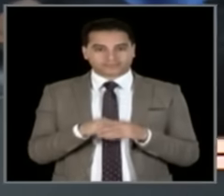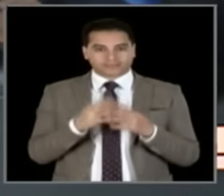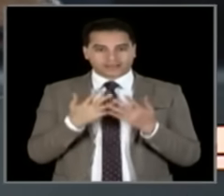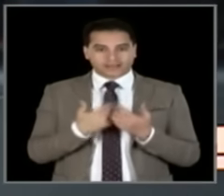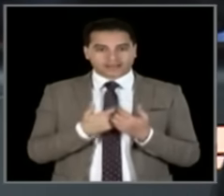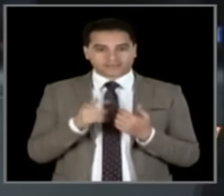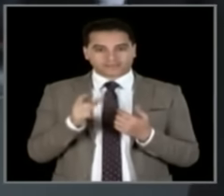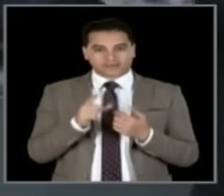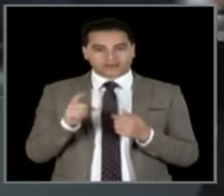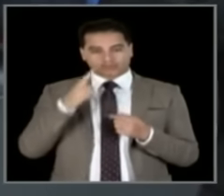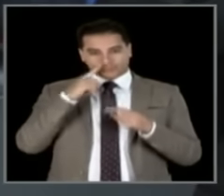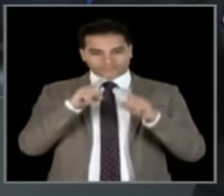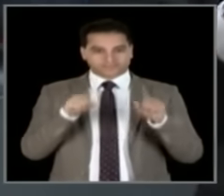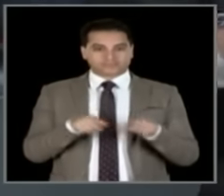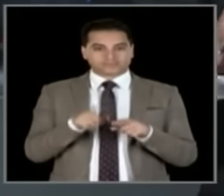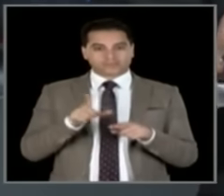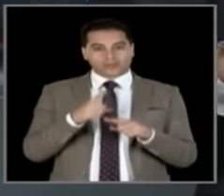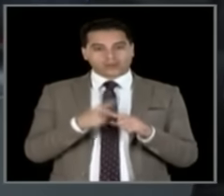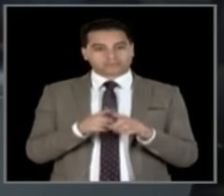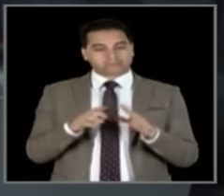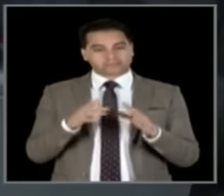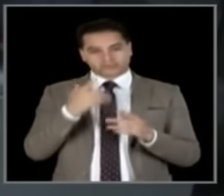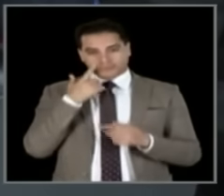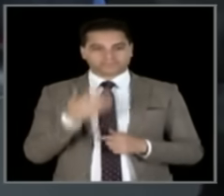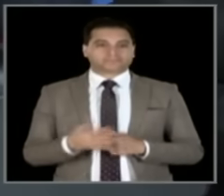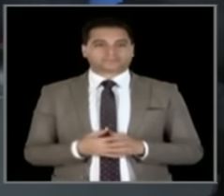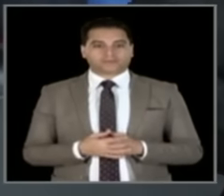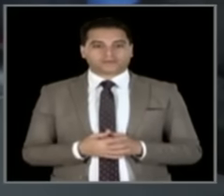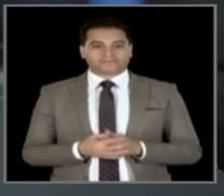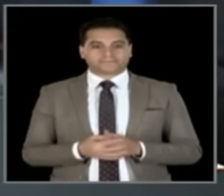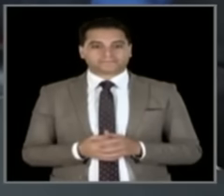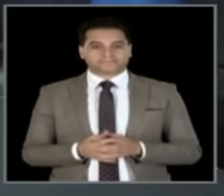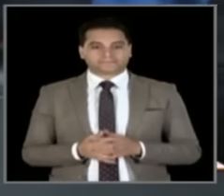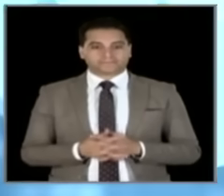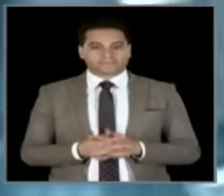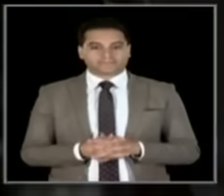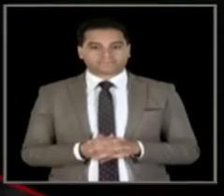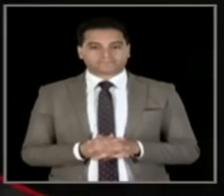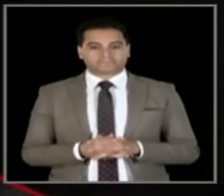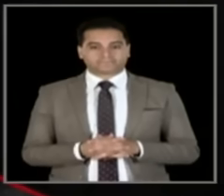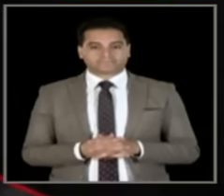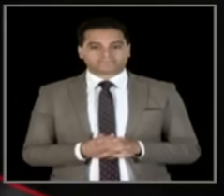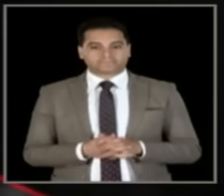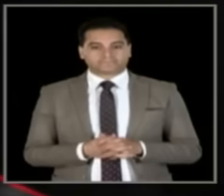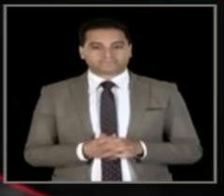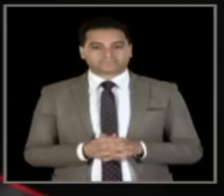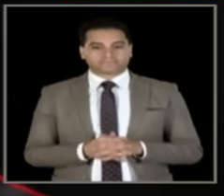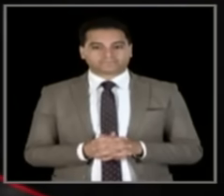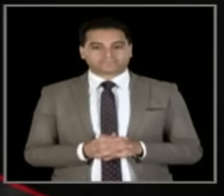هنرجع للفار ونتأكد. مفيش مشكلة. تمام، نرجع للفار.